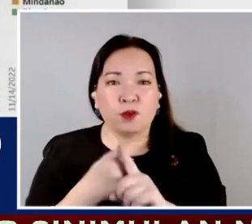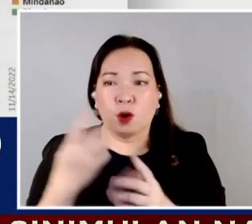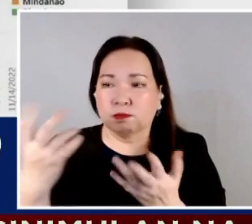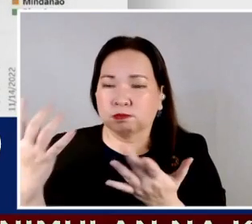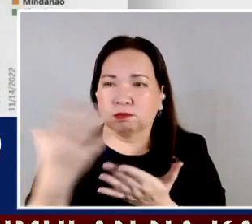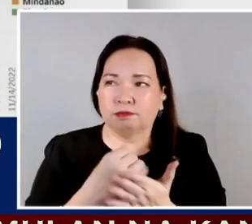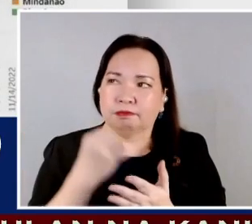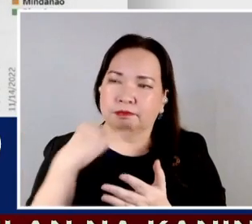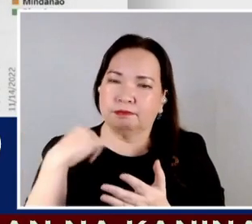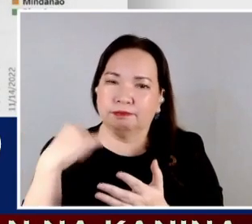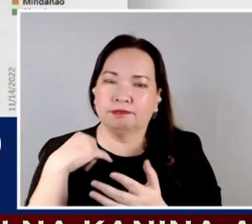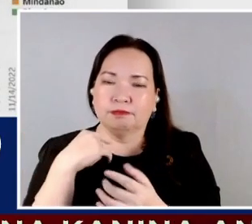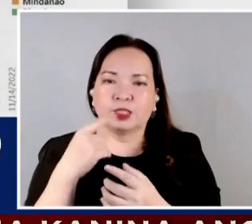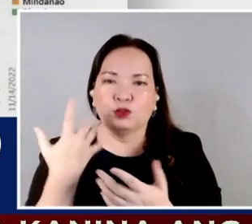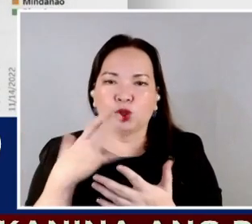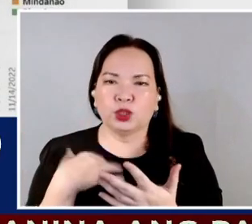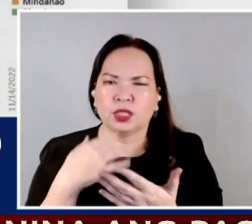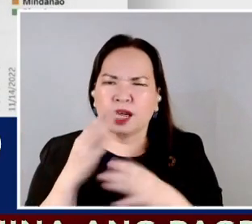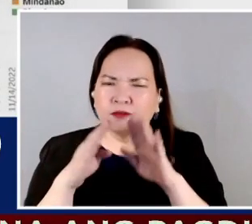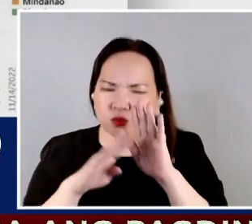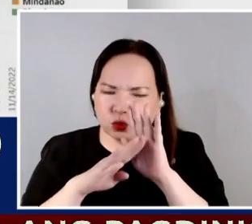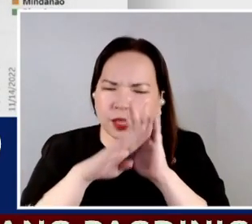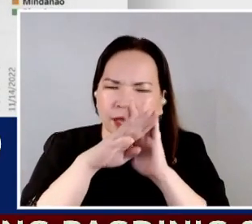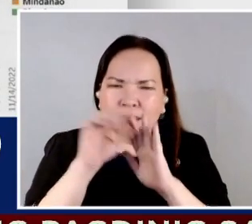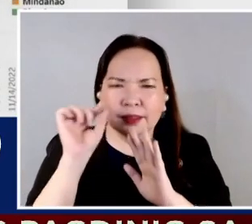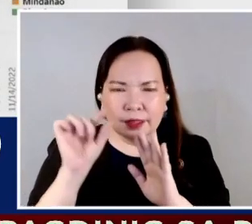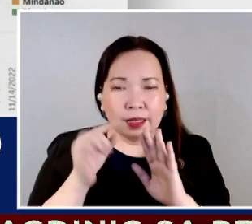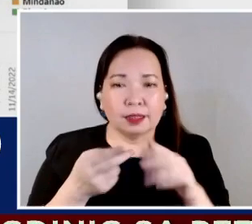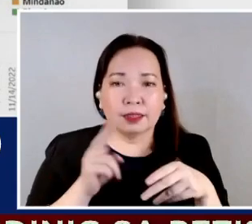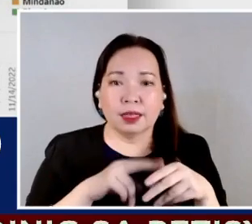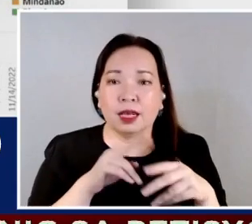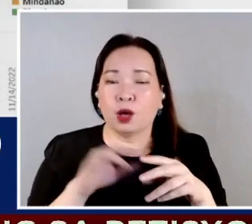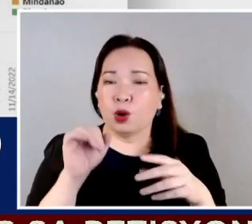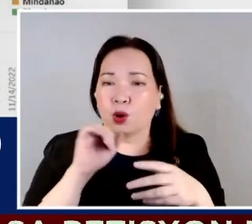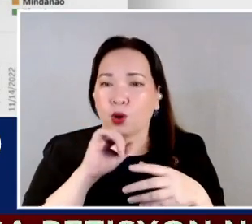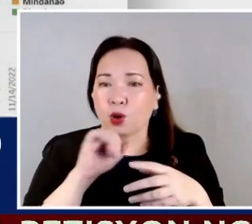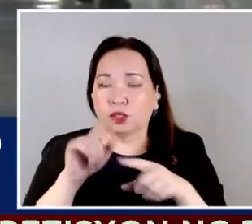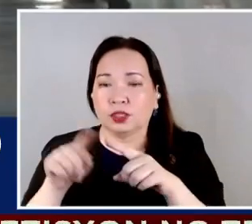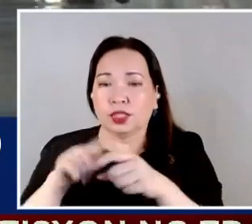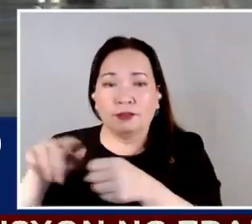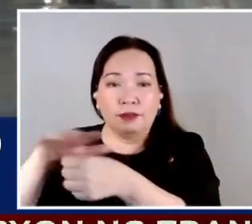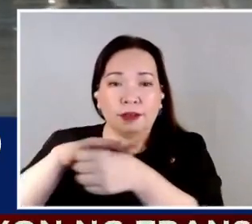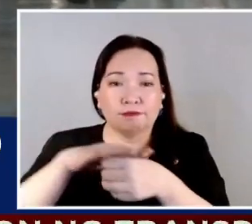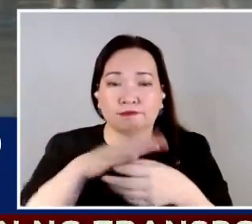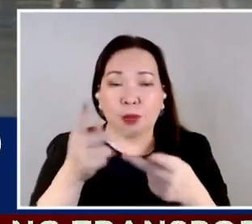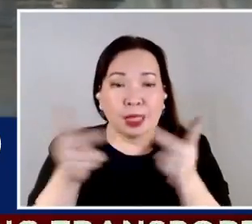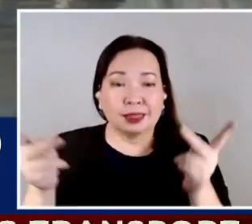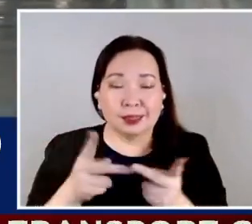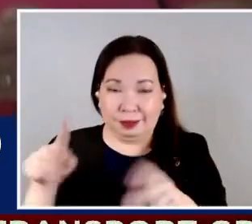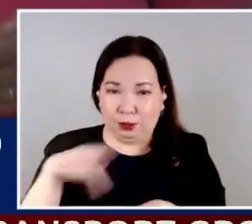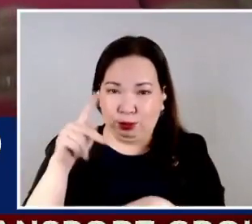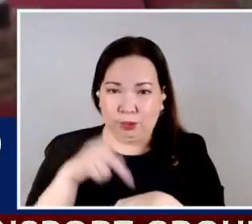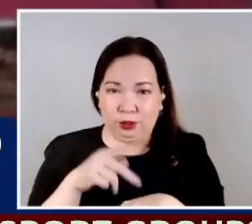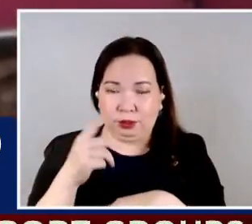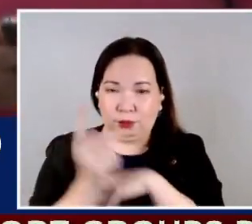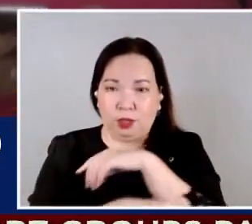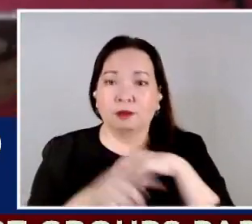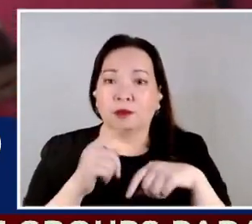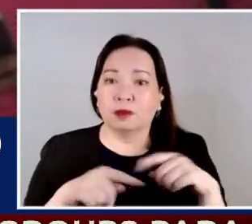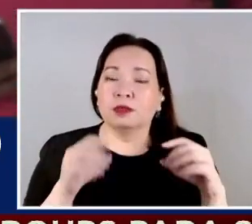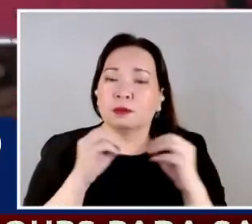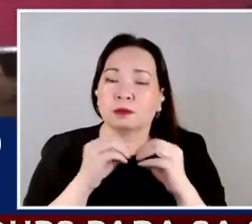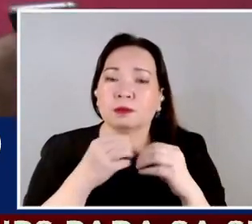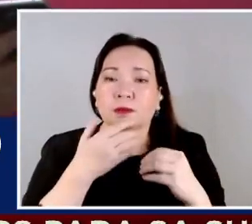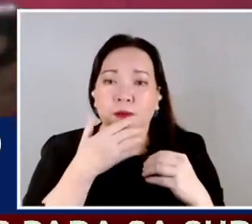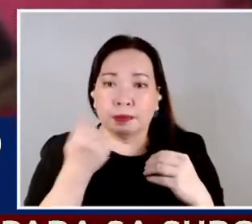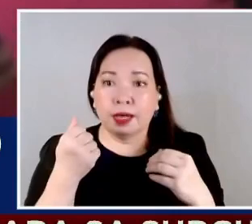araw, nagpakita ng bahagyang pagtaas ng trend ang lahat ng island groups sa bansa. Pero sabi ni Vergere, mas katanggap-tanggap na ang